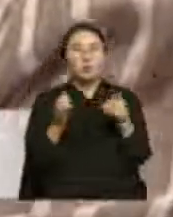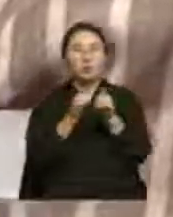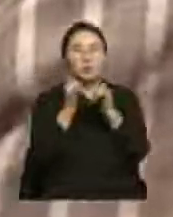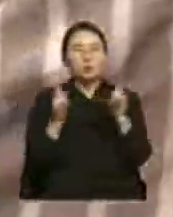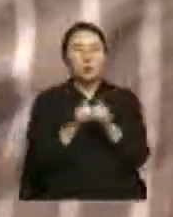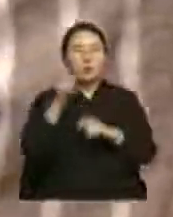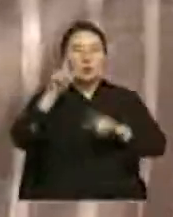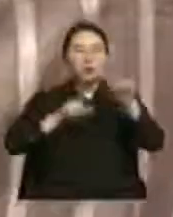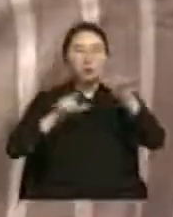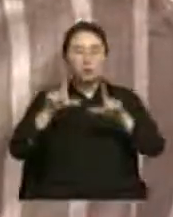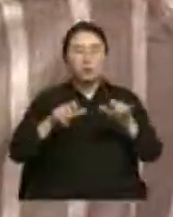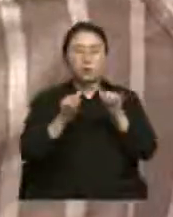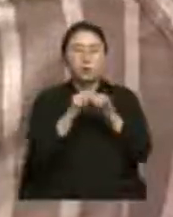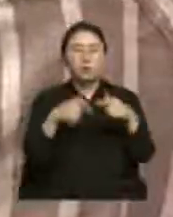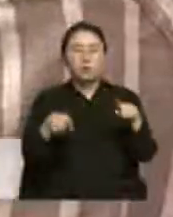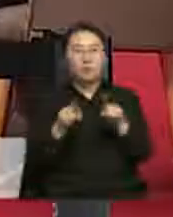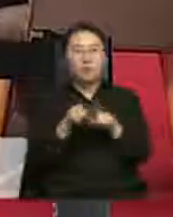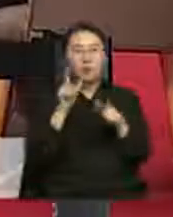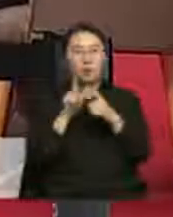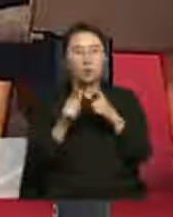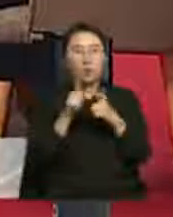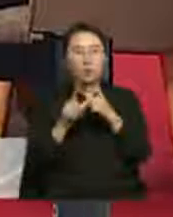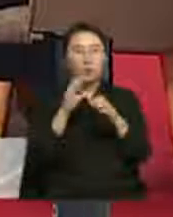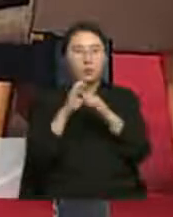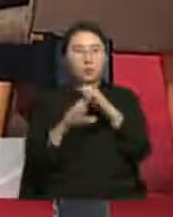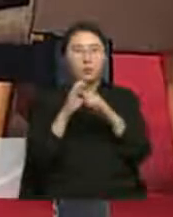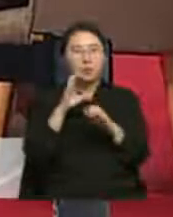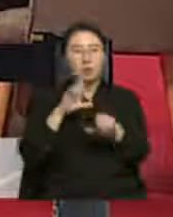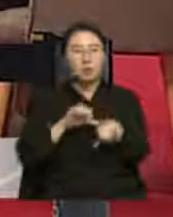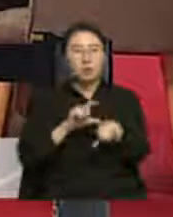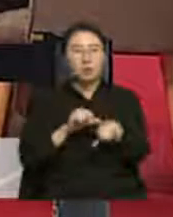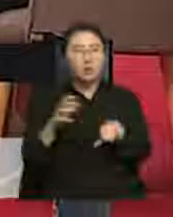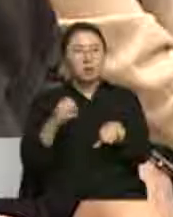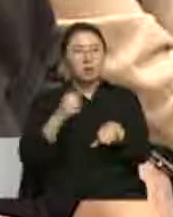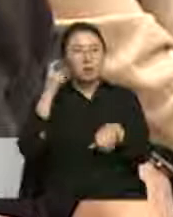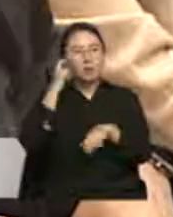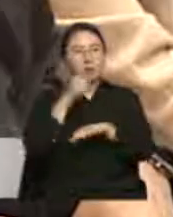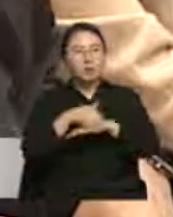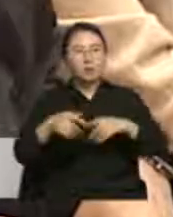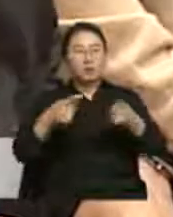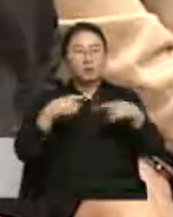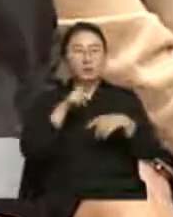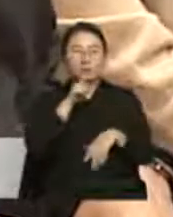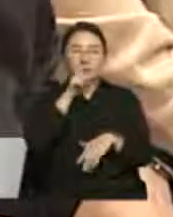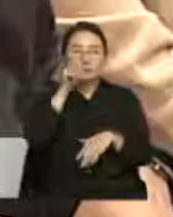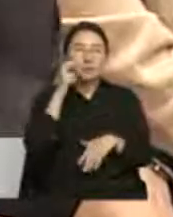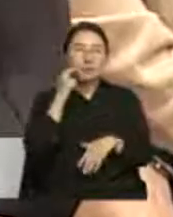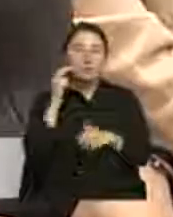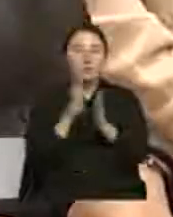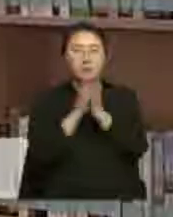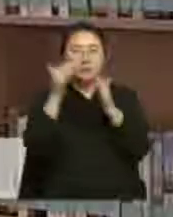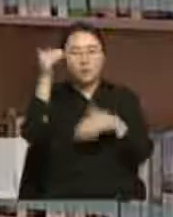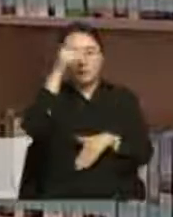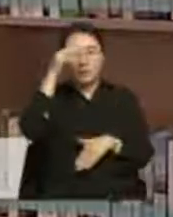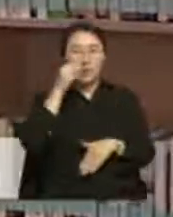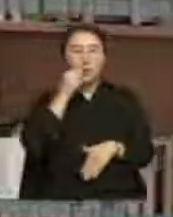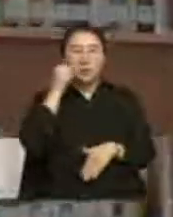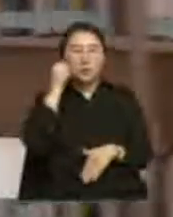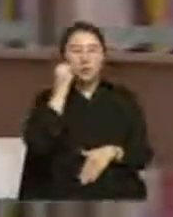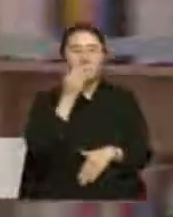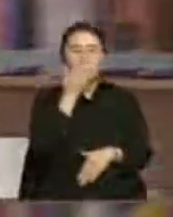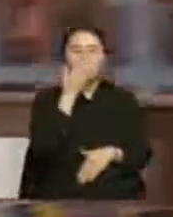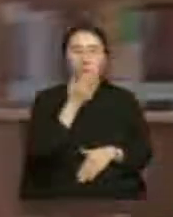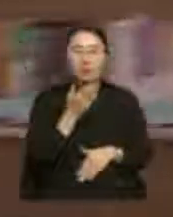사회의 모습에 주민과 함께 고찰하고 소통하는 시간을 가질 예정입니다 참가신청은 송파 책 박물관 홈페이지에서